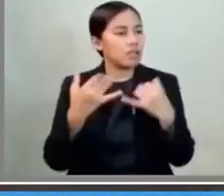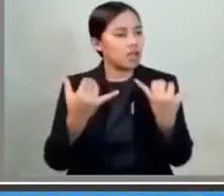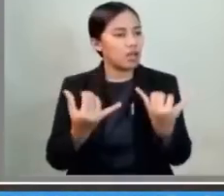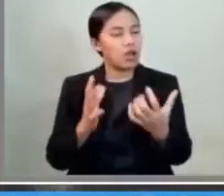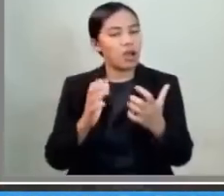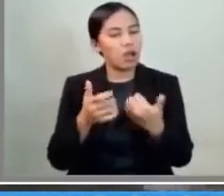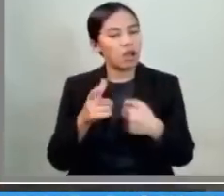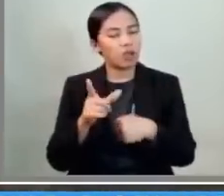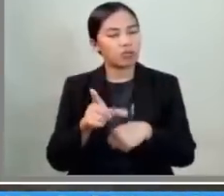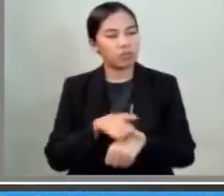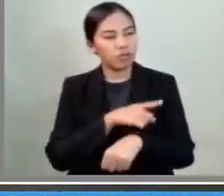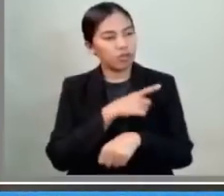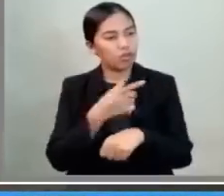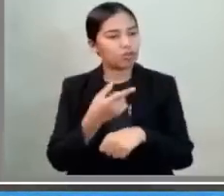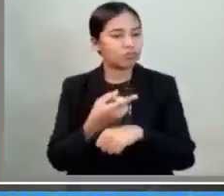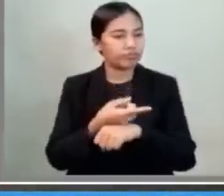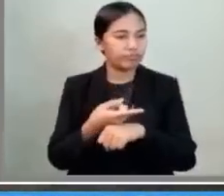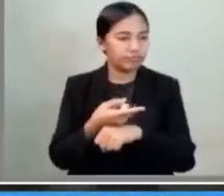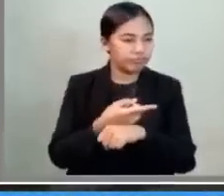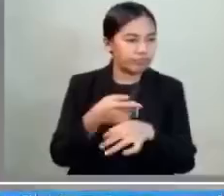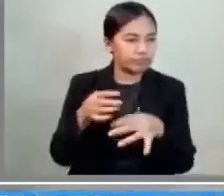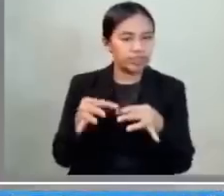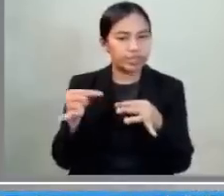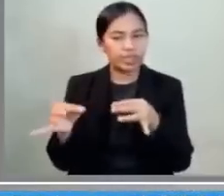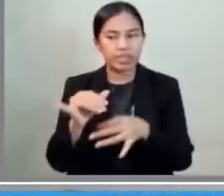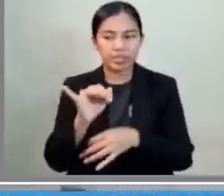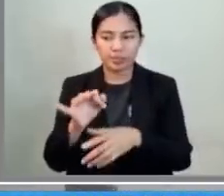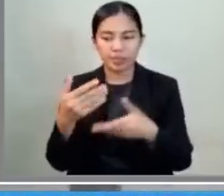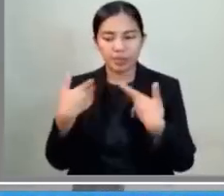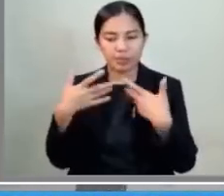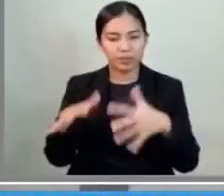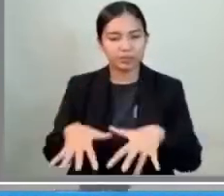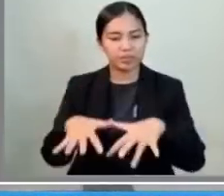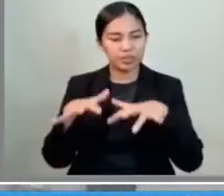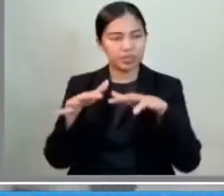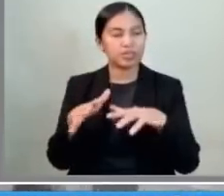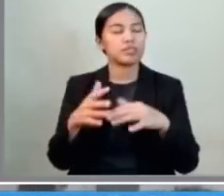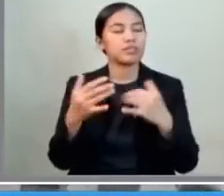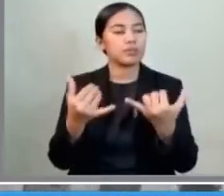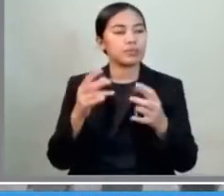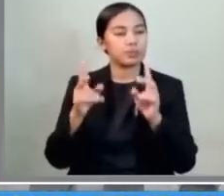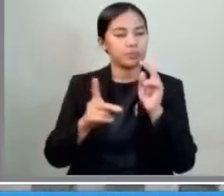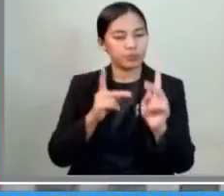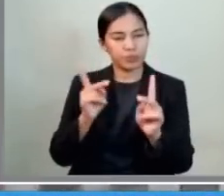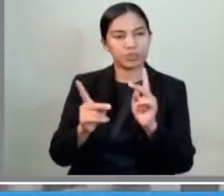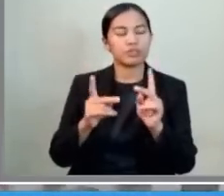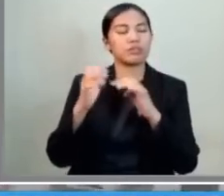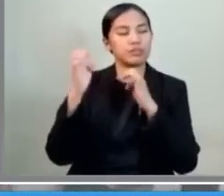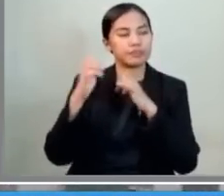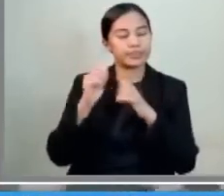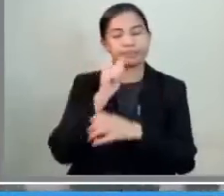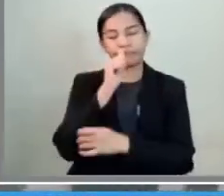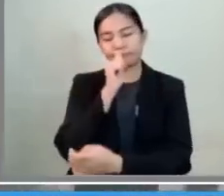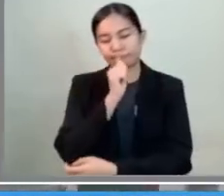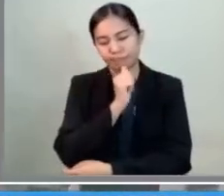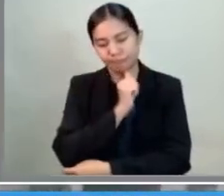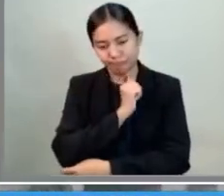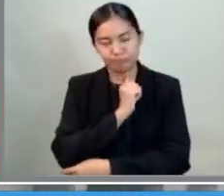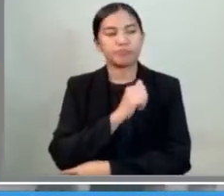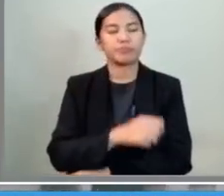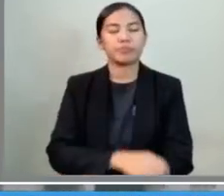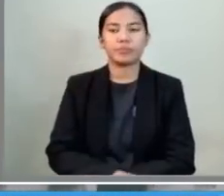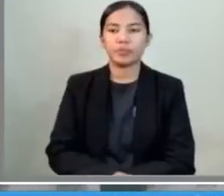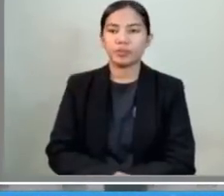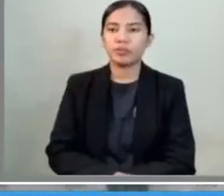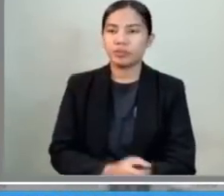mamayang hapon kapag meron pa rin tubig? Para at least i-expect na nila na talaga medyo magtatagal sila dyan sa lugar na yan. Opo, yung total